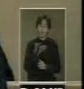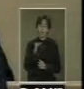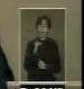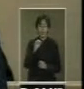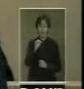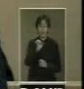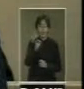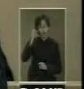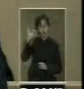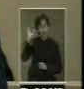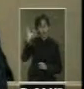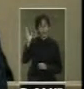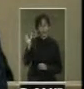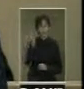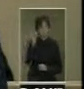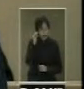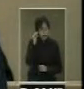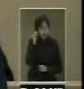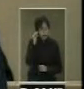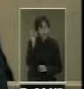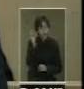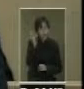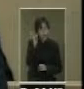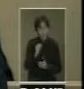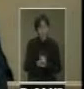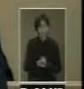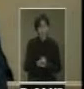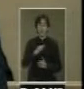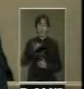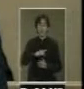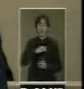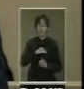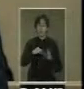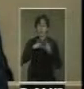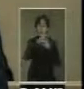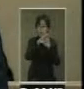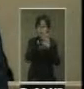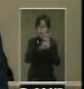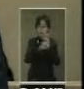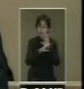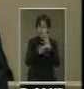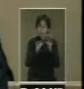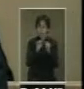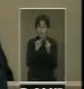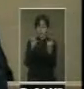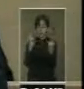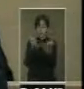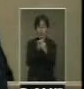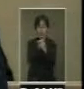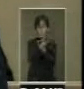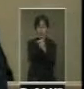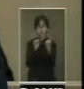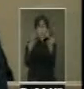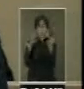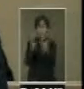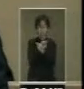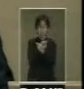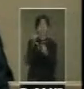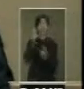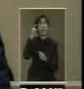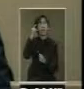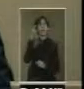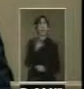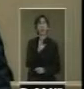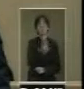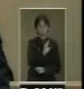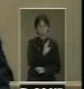ายอยู่แต่ผมเข้าใจว่าสาระและประเด็นในการอภิปรายกำลังจะวกวนตามความเชื่อและแนว